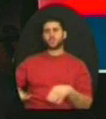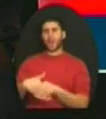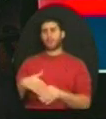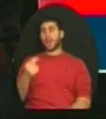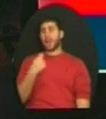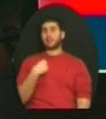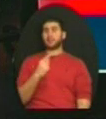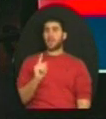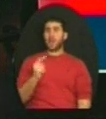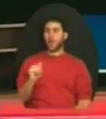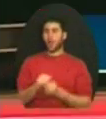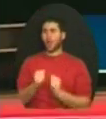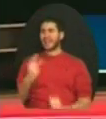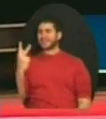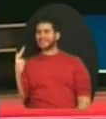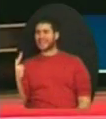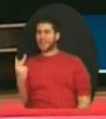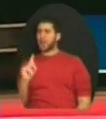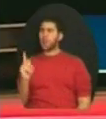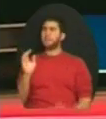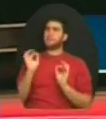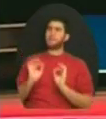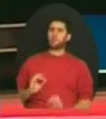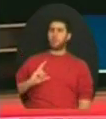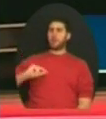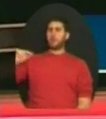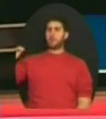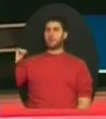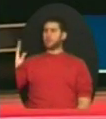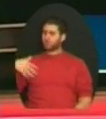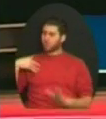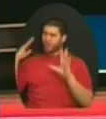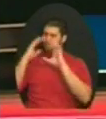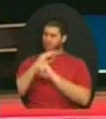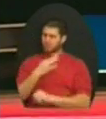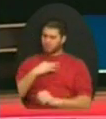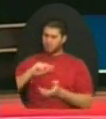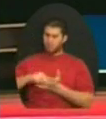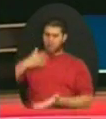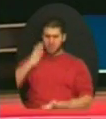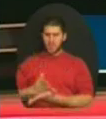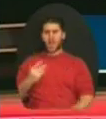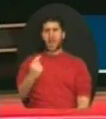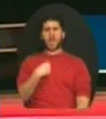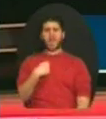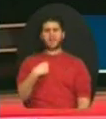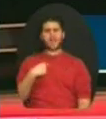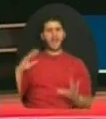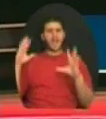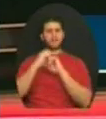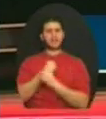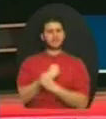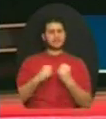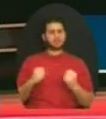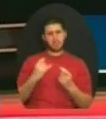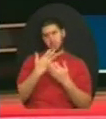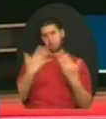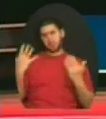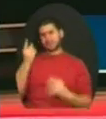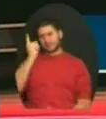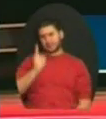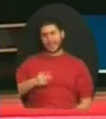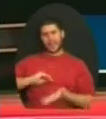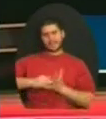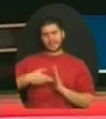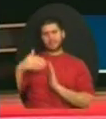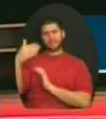שאני, או קסניה סבטלובה, בדיוק חושבות כמוהן. יש לנו עמדה פוליטית מאוד נחרצת, אני עמדת שמאל מאוד מובהקת, שצריך הסכם